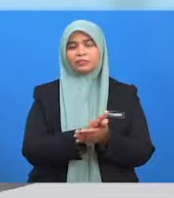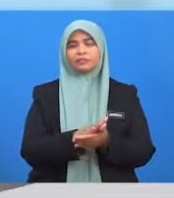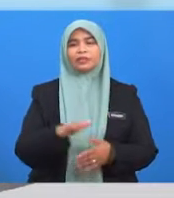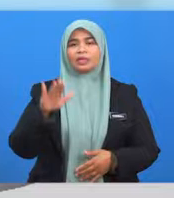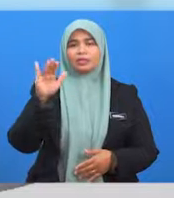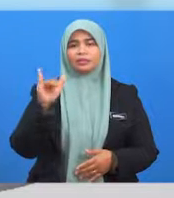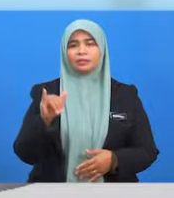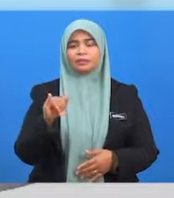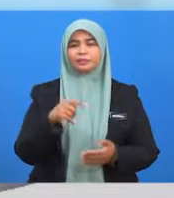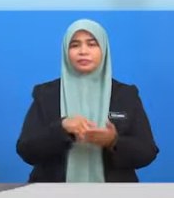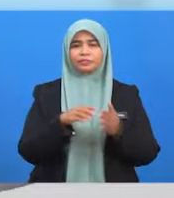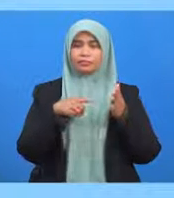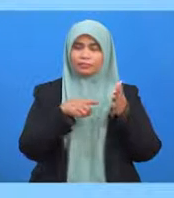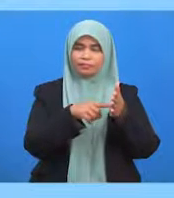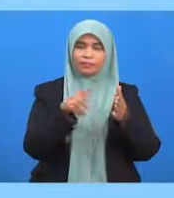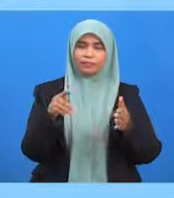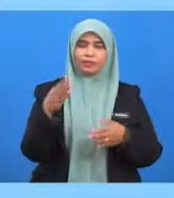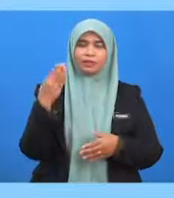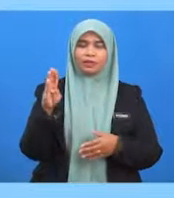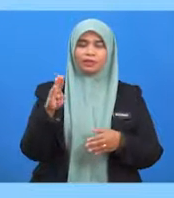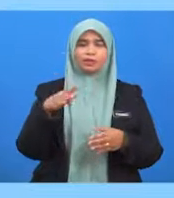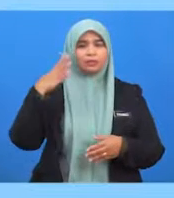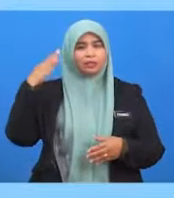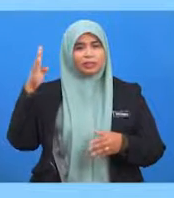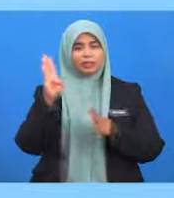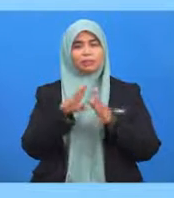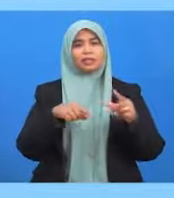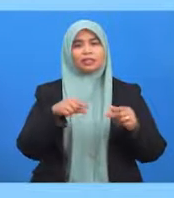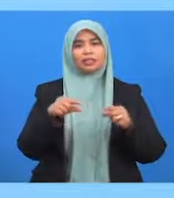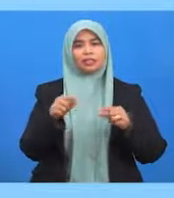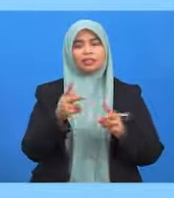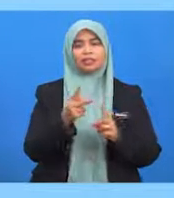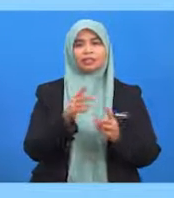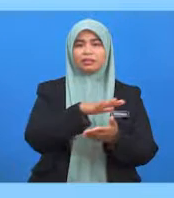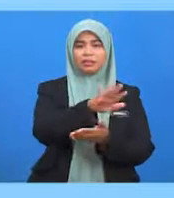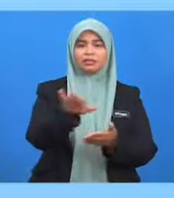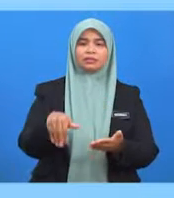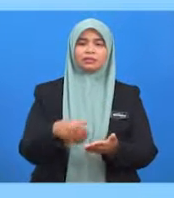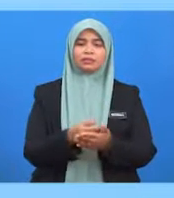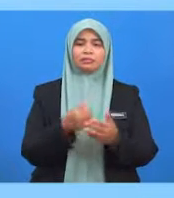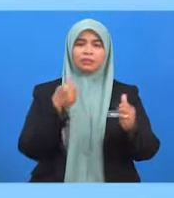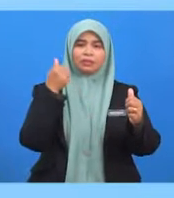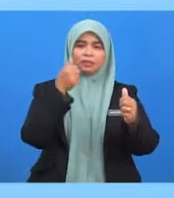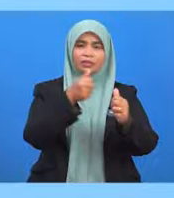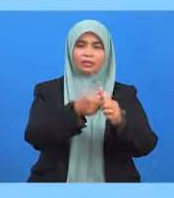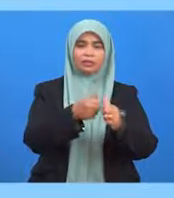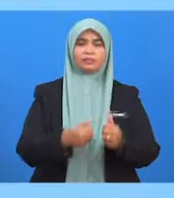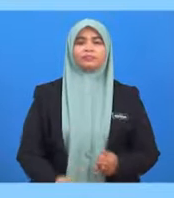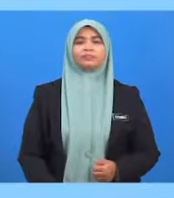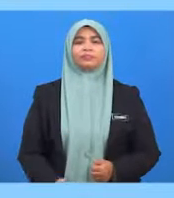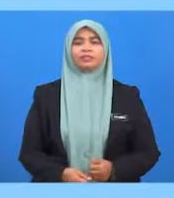ini menunjukkan bahawa bunyi bergerak ke semua arah.